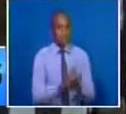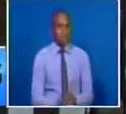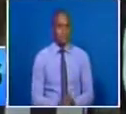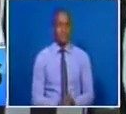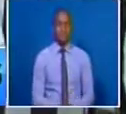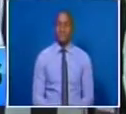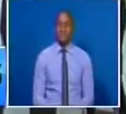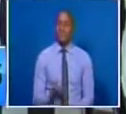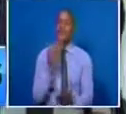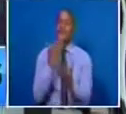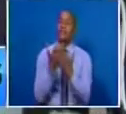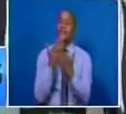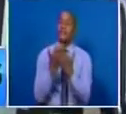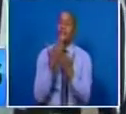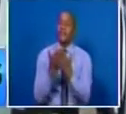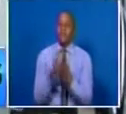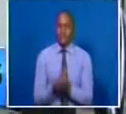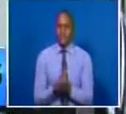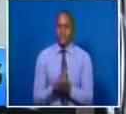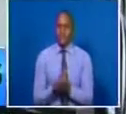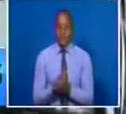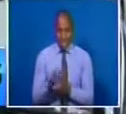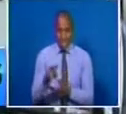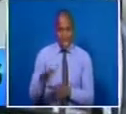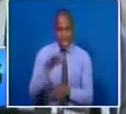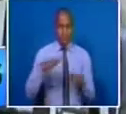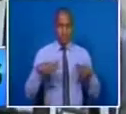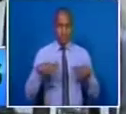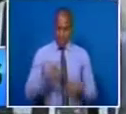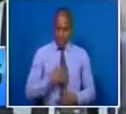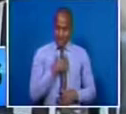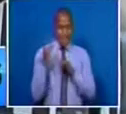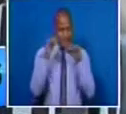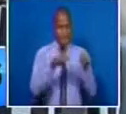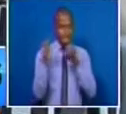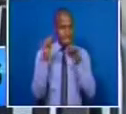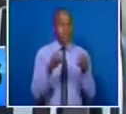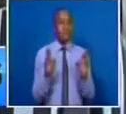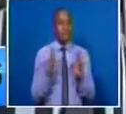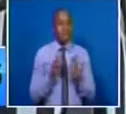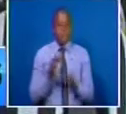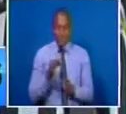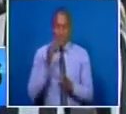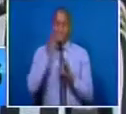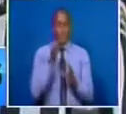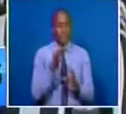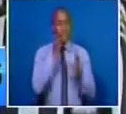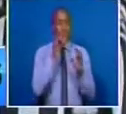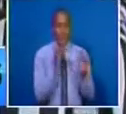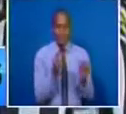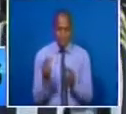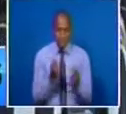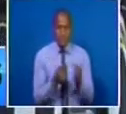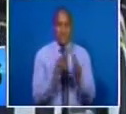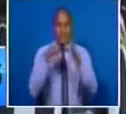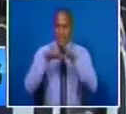Asante sana Haemba. Well, we are still at the lounge and of course guests are still gearing up, preparing, taking a bit of refreshments before they head into